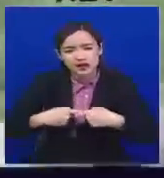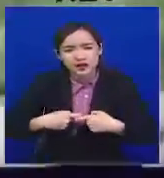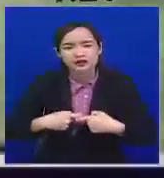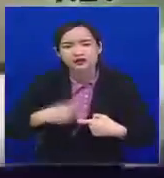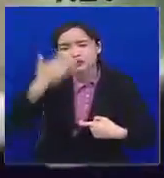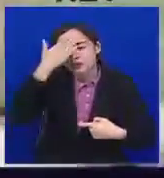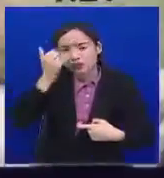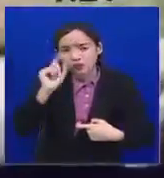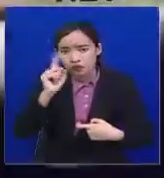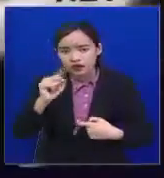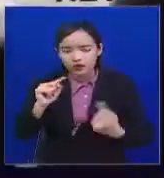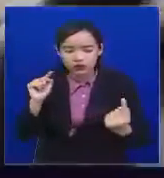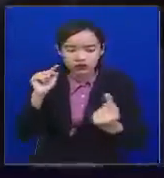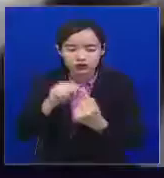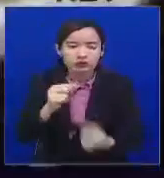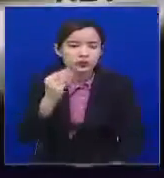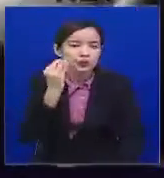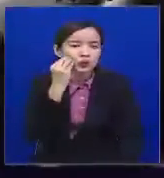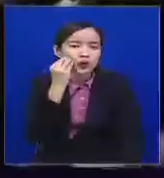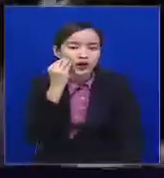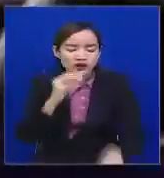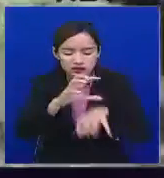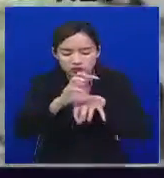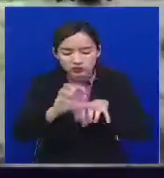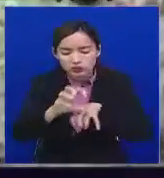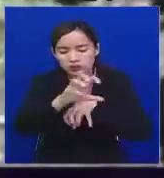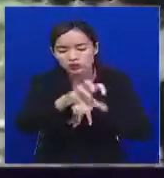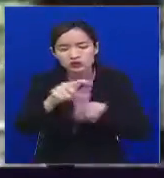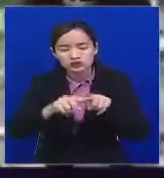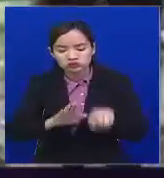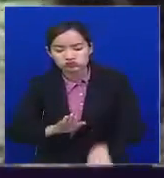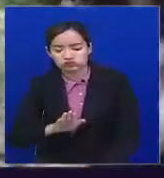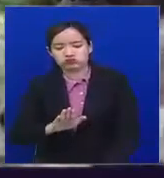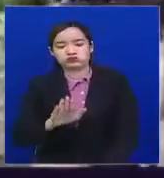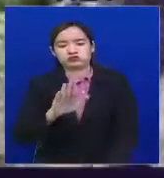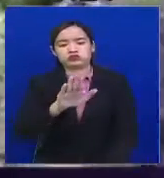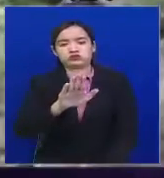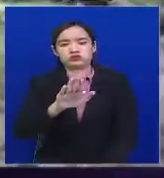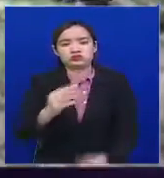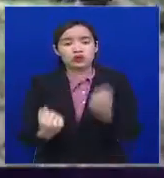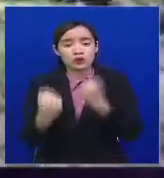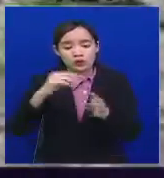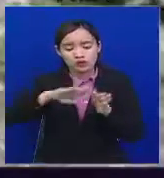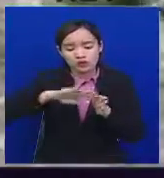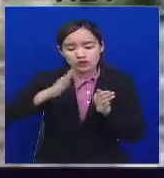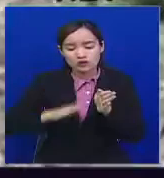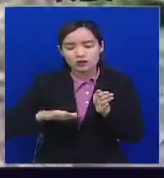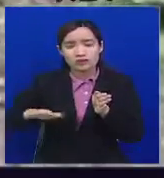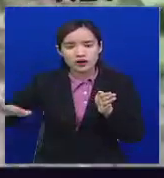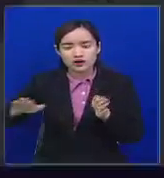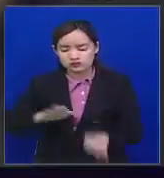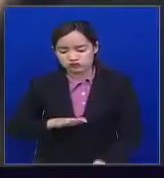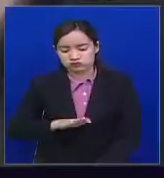พาะเส้นทางก่อนเข้าหมู่บ้านต้องเผชิญกับทางลาดชันและถนนลูกรังแม้แต่รถกระบะโฟร์วิลยังผ่านไปได้ย